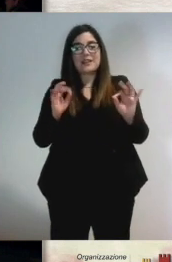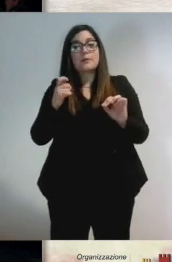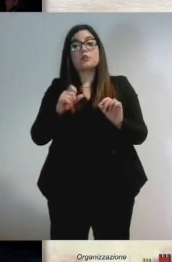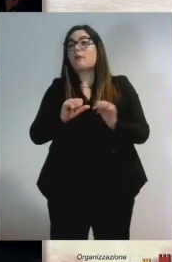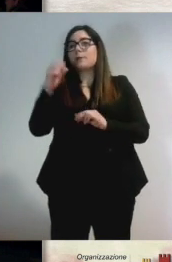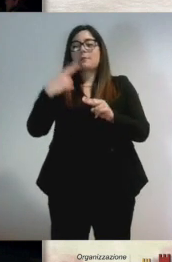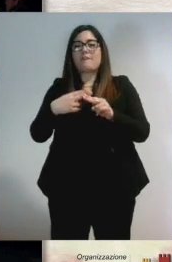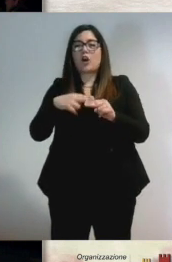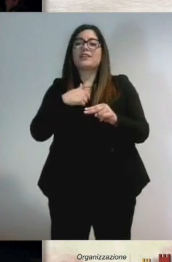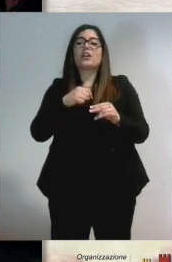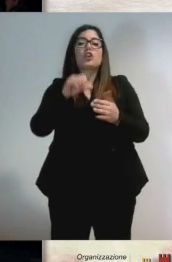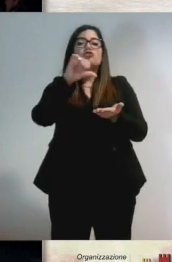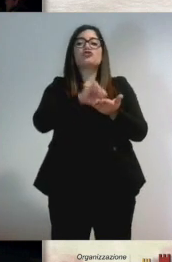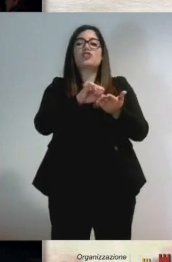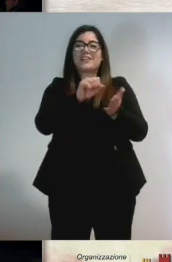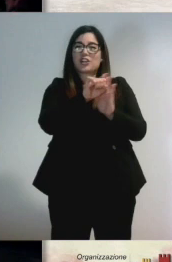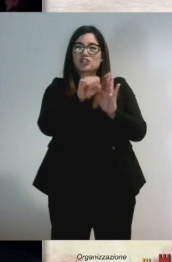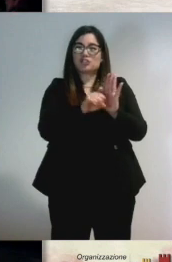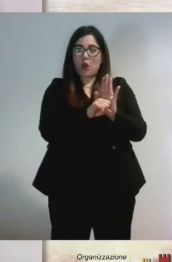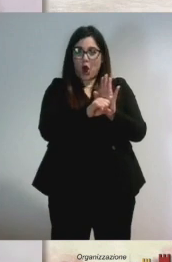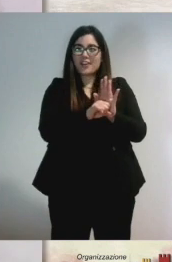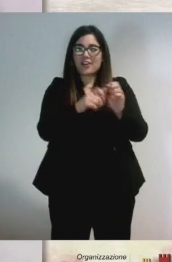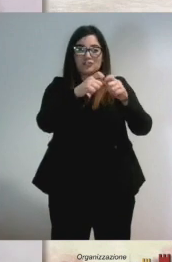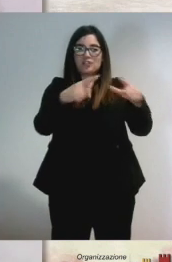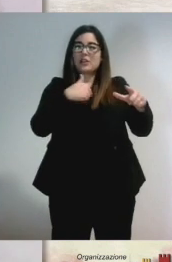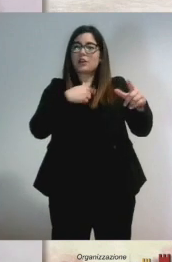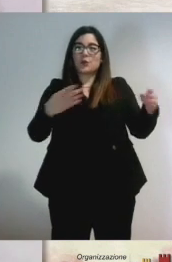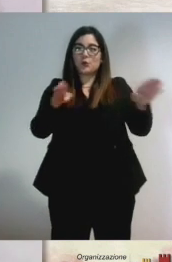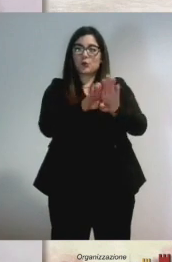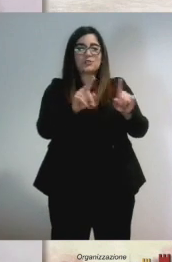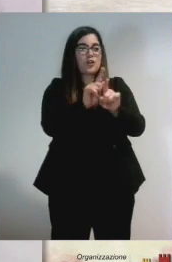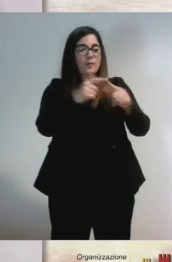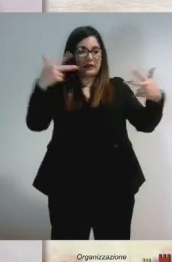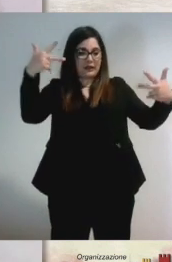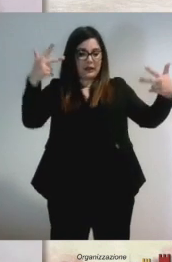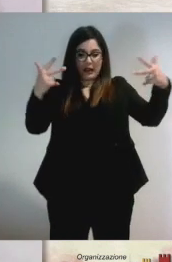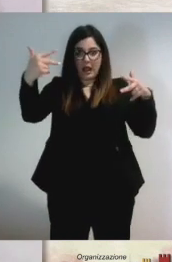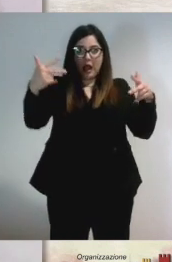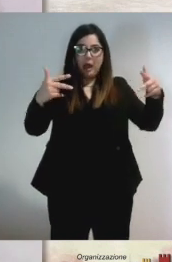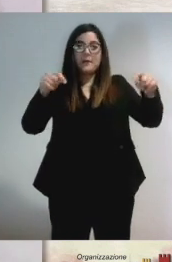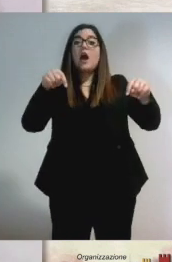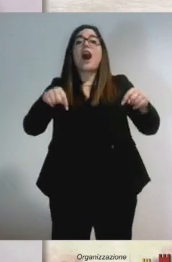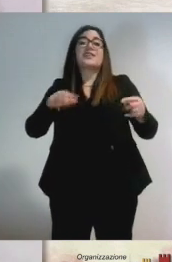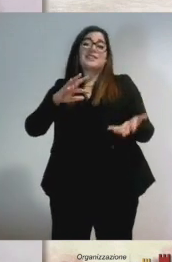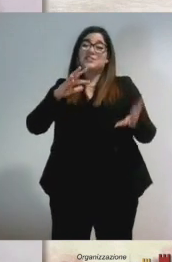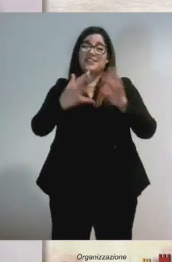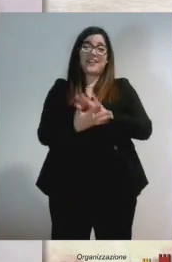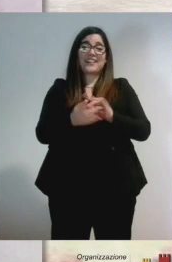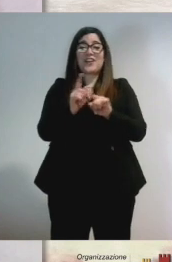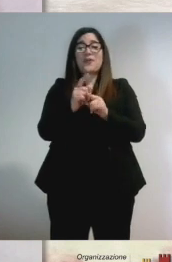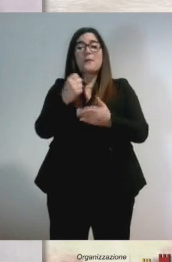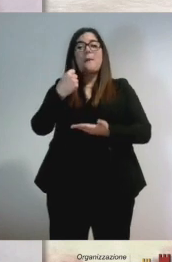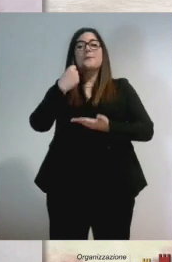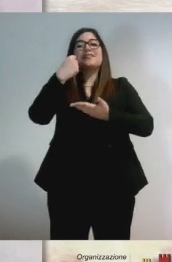centro storico dalla mia città con i pilomat le telecamere Oggi sembra un patrimonio comune non Soprattutto a quelli della vostra età all'epoca